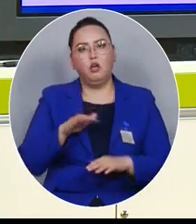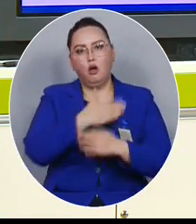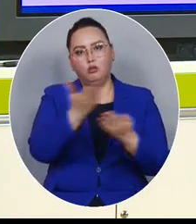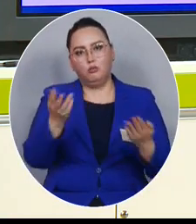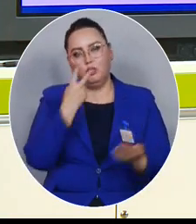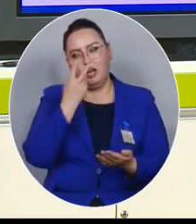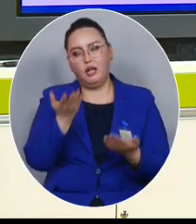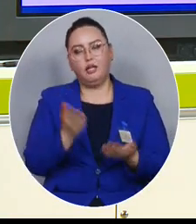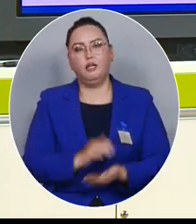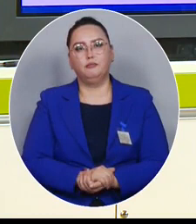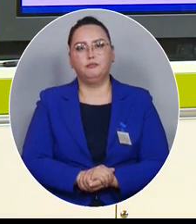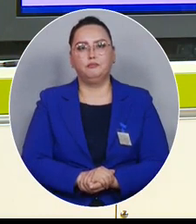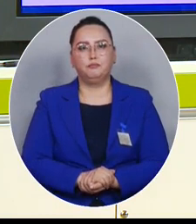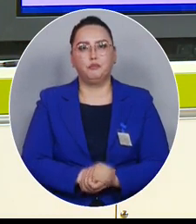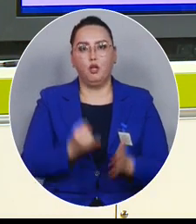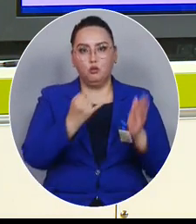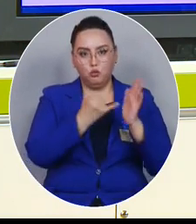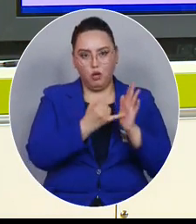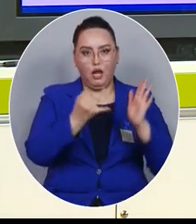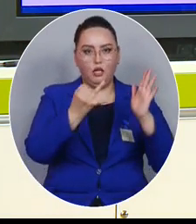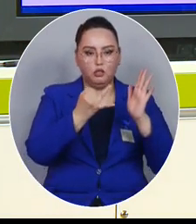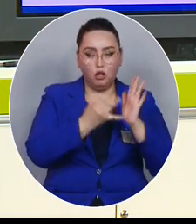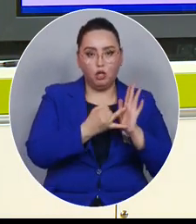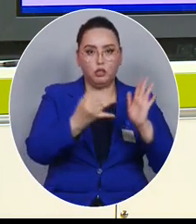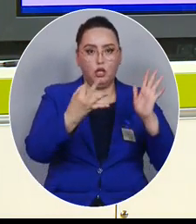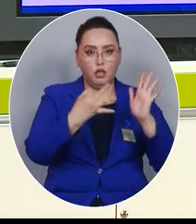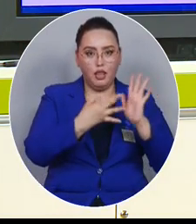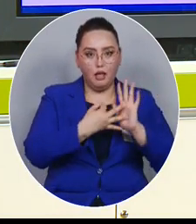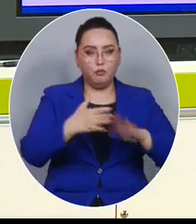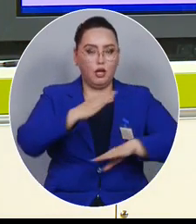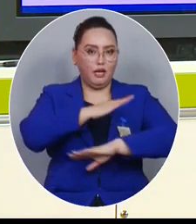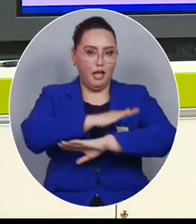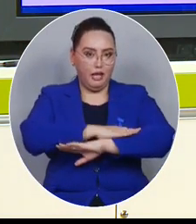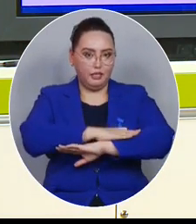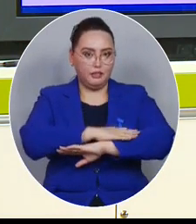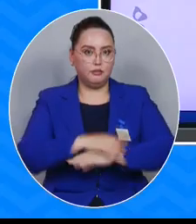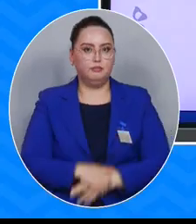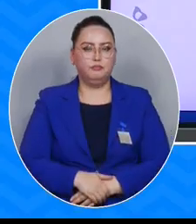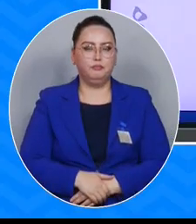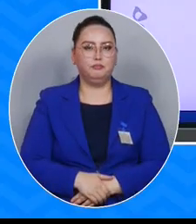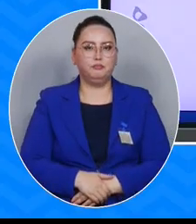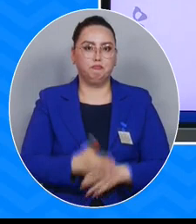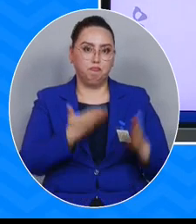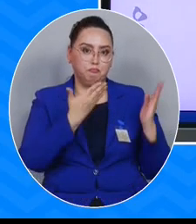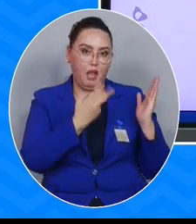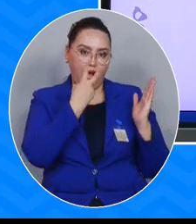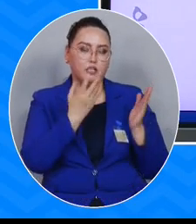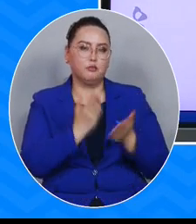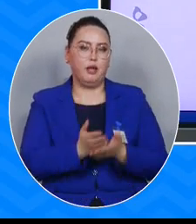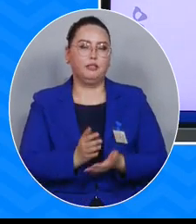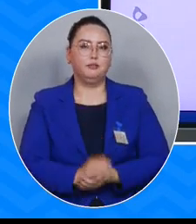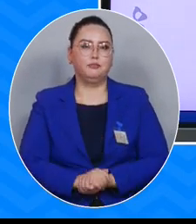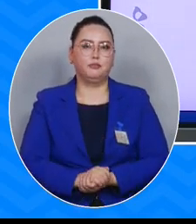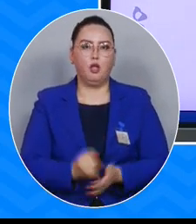Зай, зургаа долооо найн дүүгэр ангэд ямар агулгойг өзэдгийг та бүхэнд элхэсэнээс харжэнаа. Задахэр дурүдгооо рангэд ол